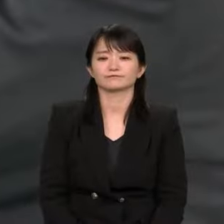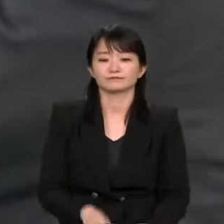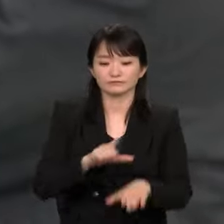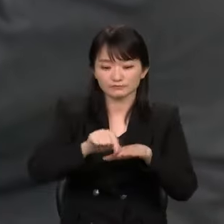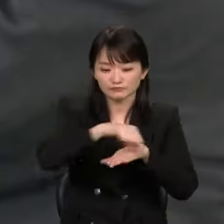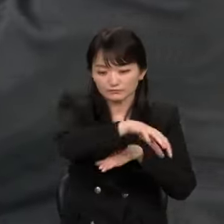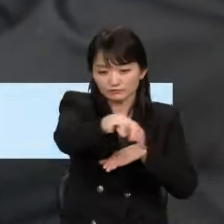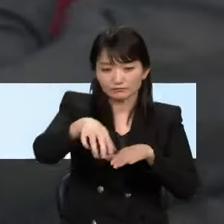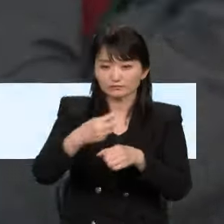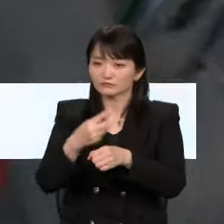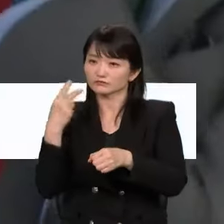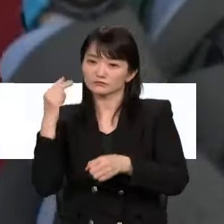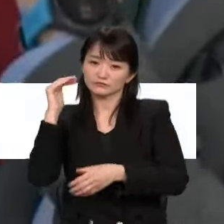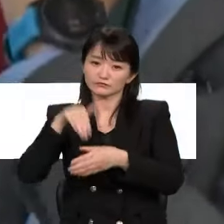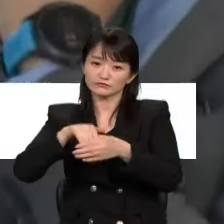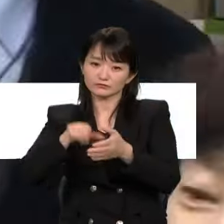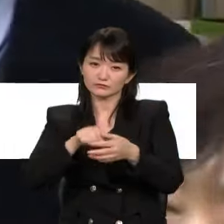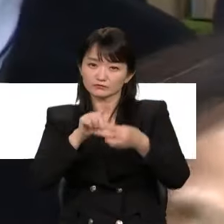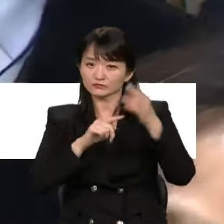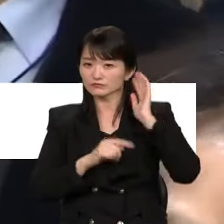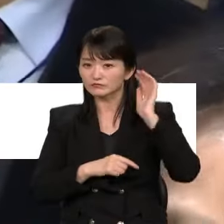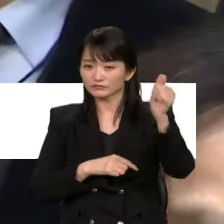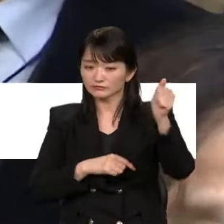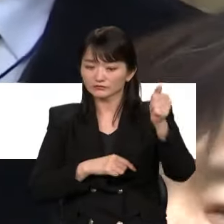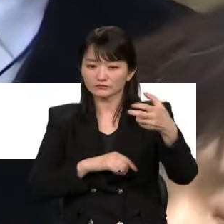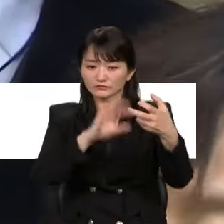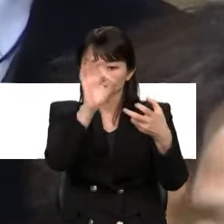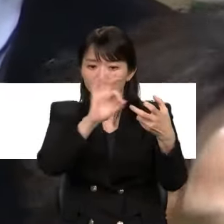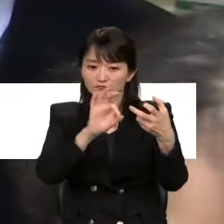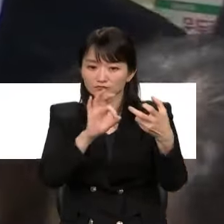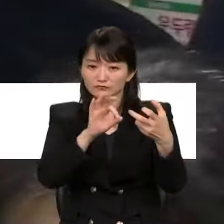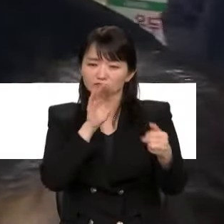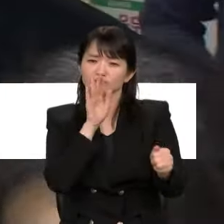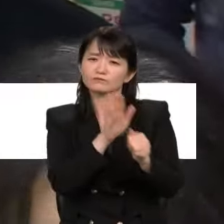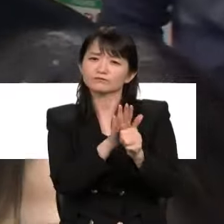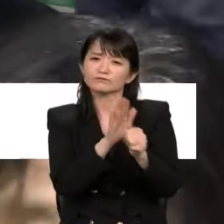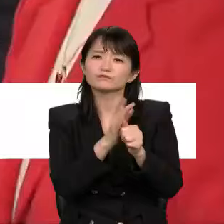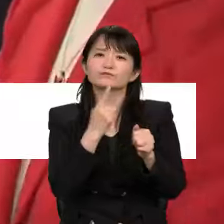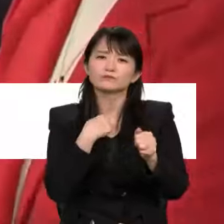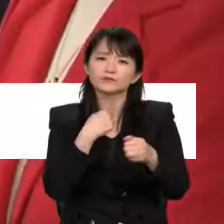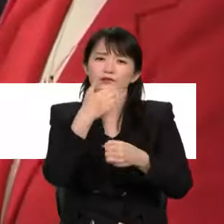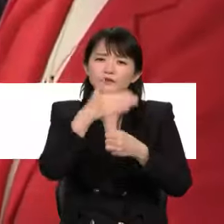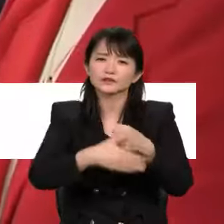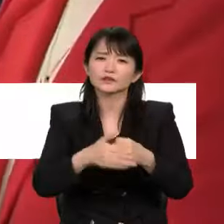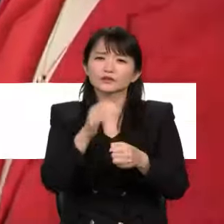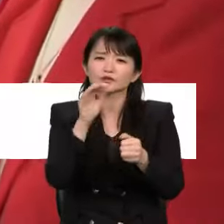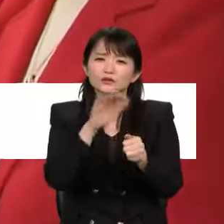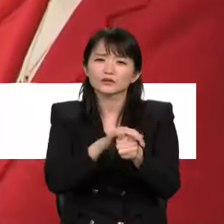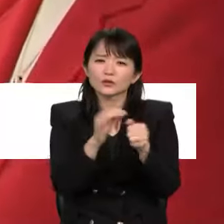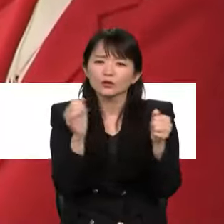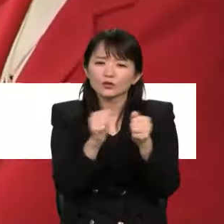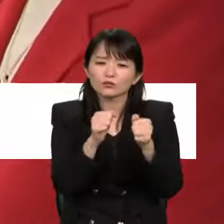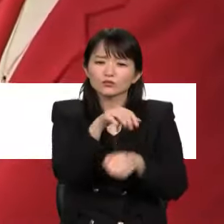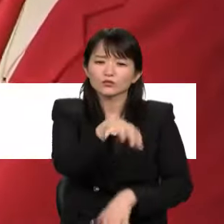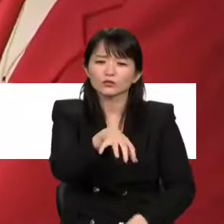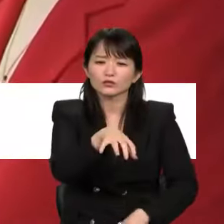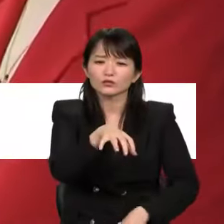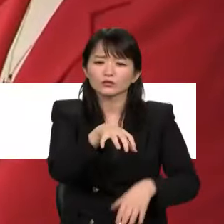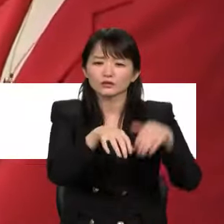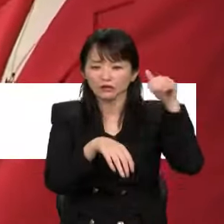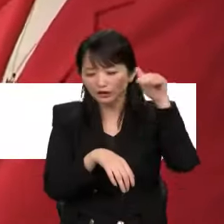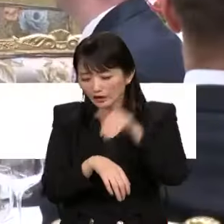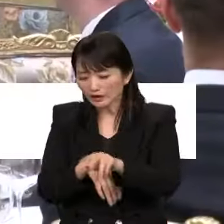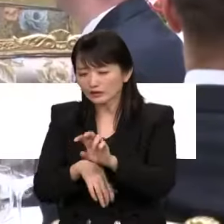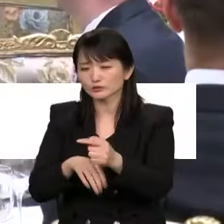지역별로 2년 전 대선 때 윤 대통령에게 70% 넘는 지지를 보냈던 대구 경북의 지지율이 26%까지